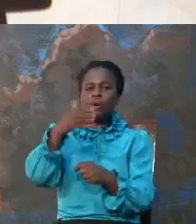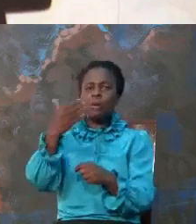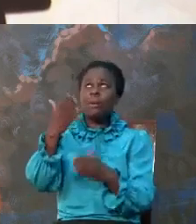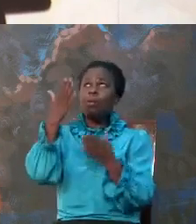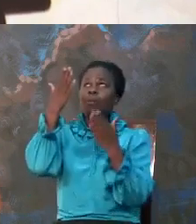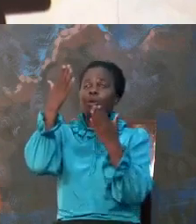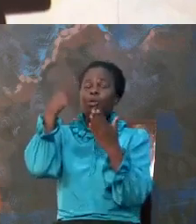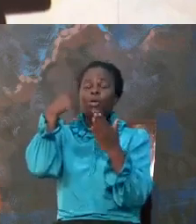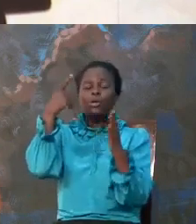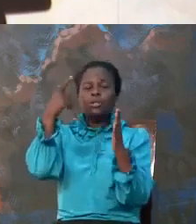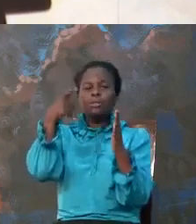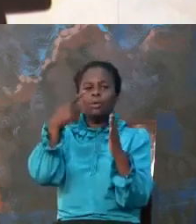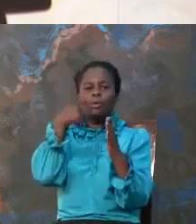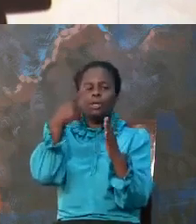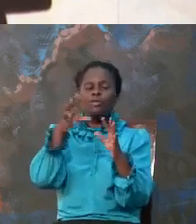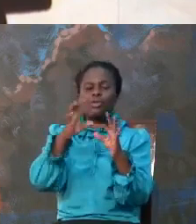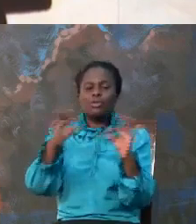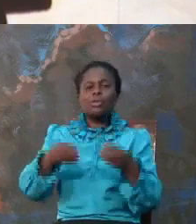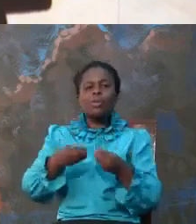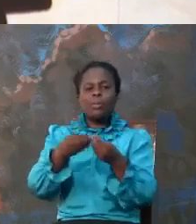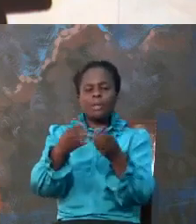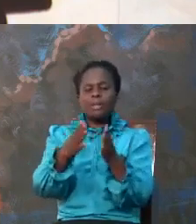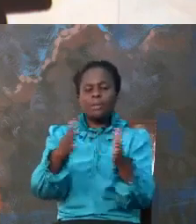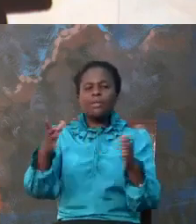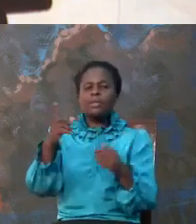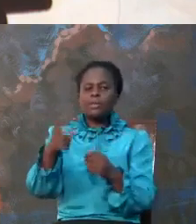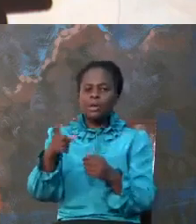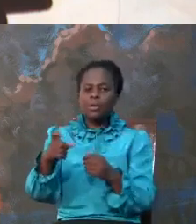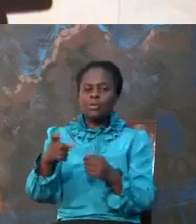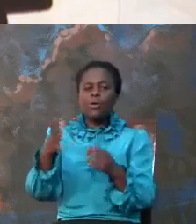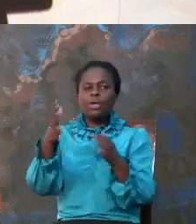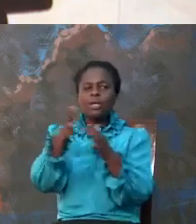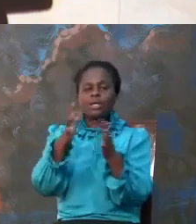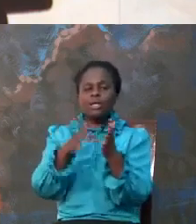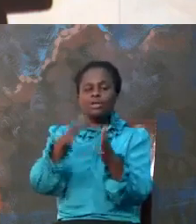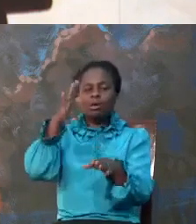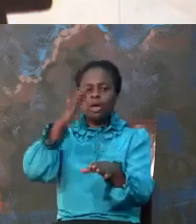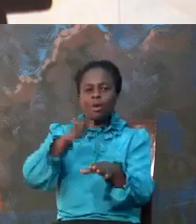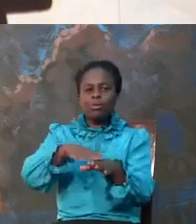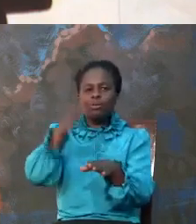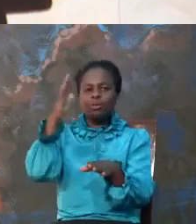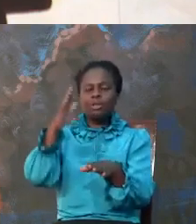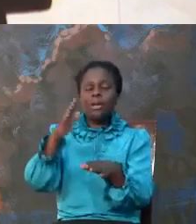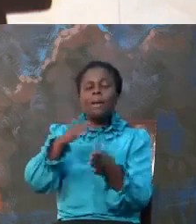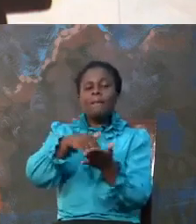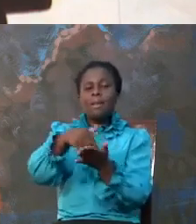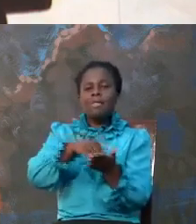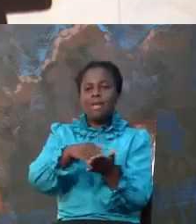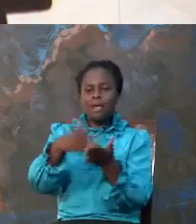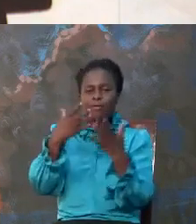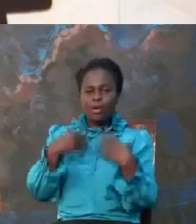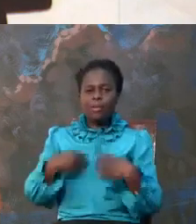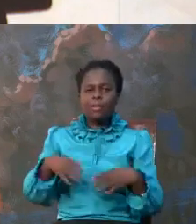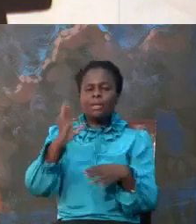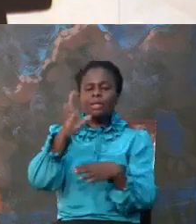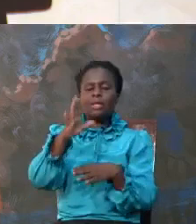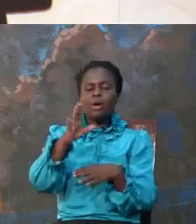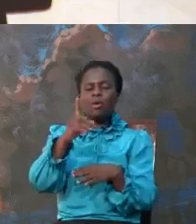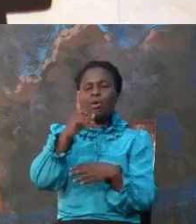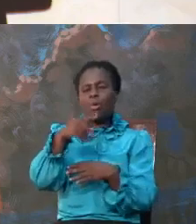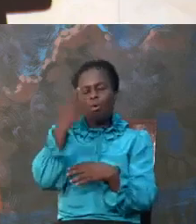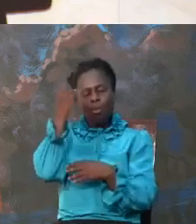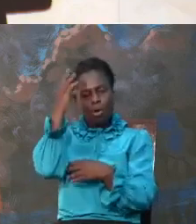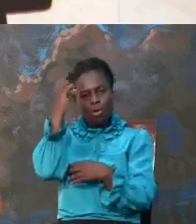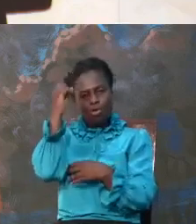zimeona vema ziwapatie nafasi watu, ili Yesu akaguse madhaifu ya miili yao, kwamba ni